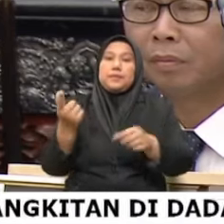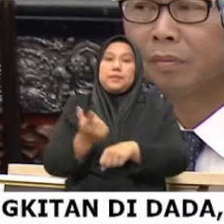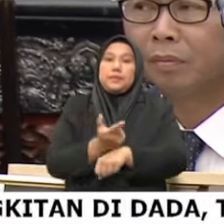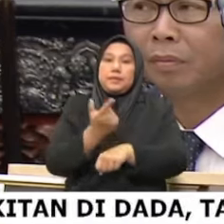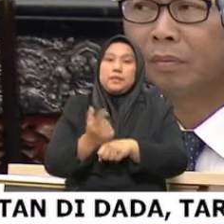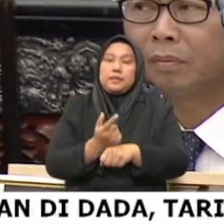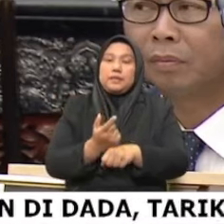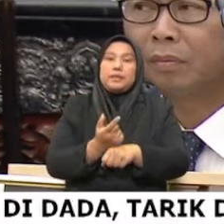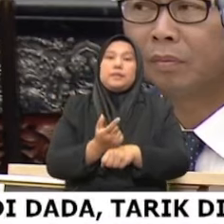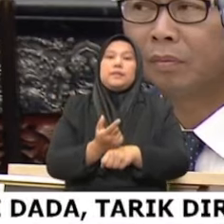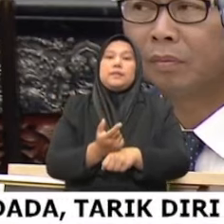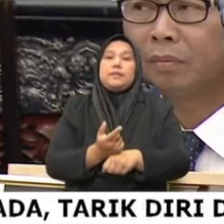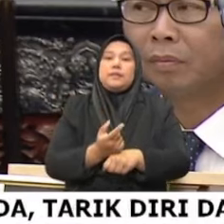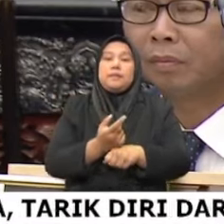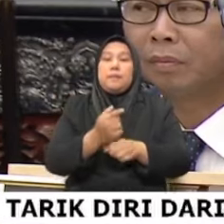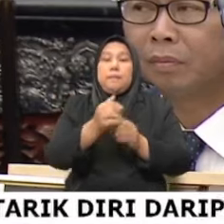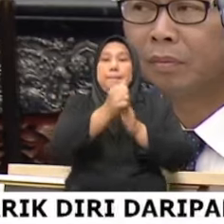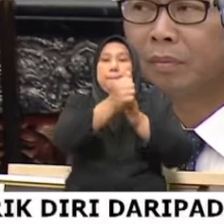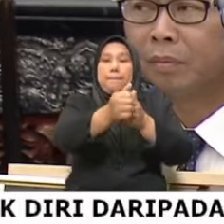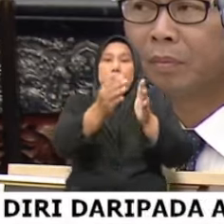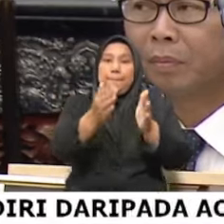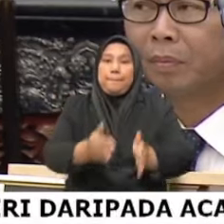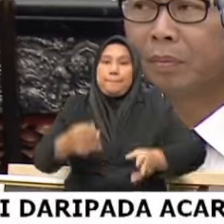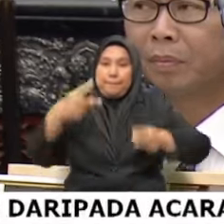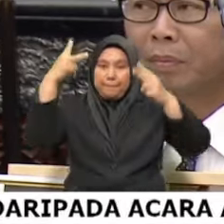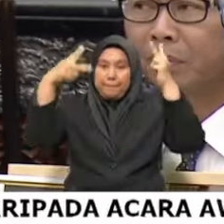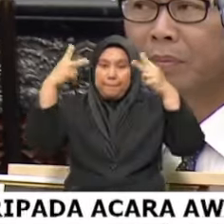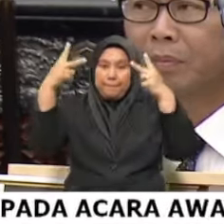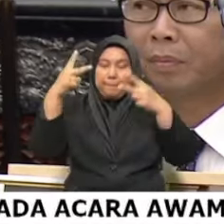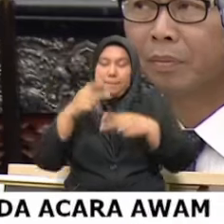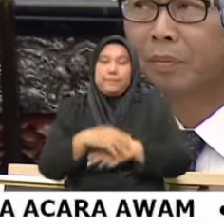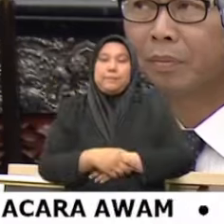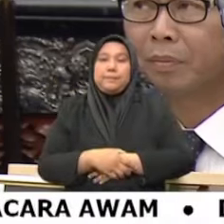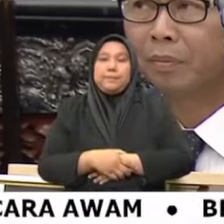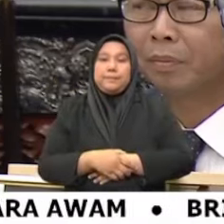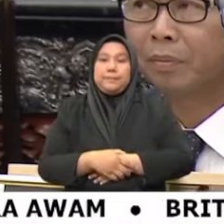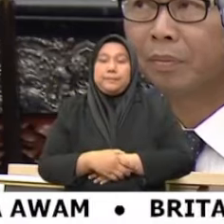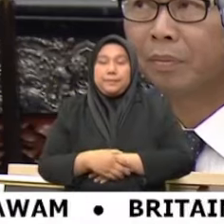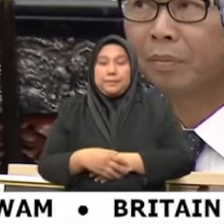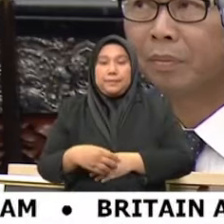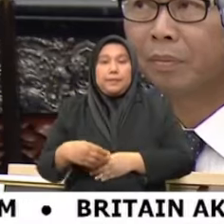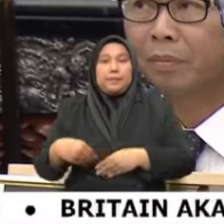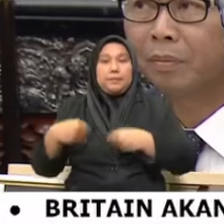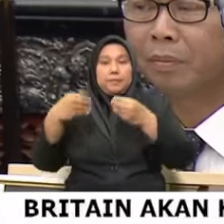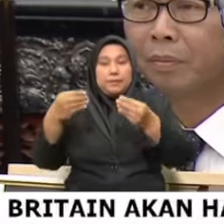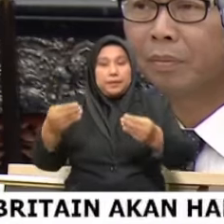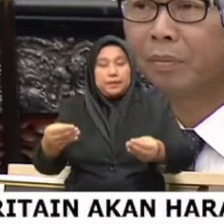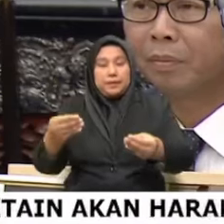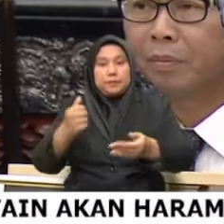kepada pemandu pelancong. Dari sudut itu memang kita ada memberikan sedikit insentif